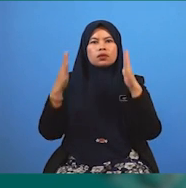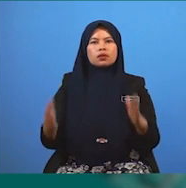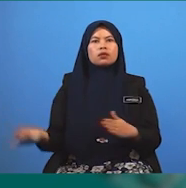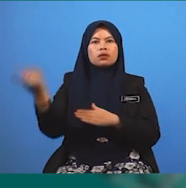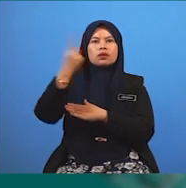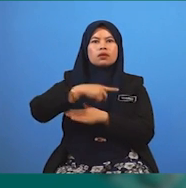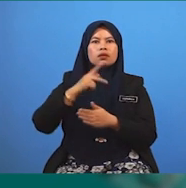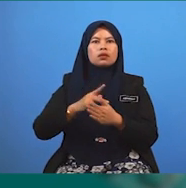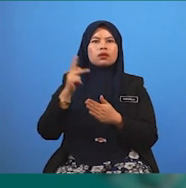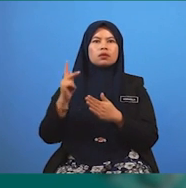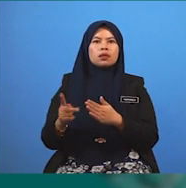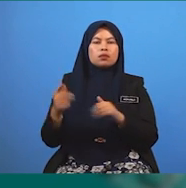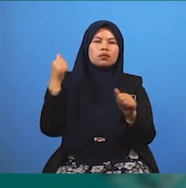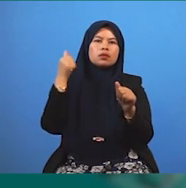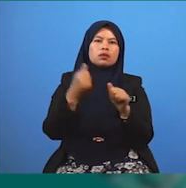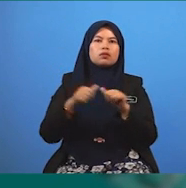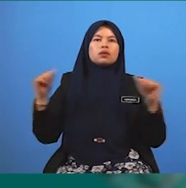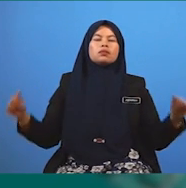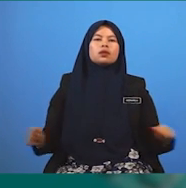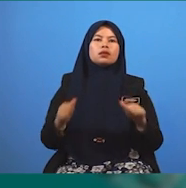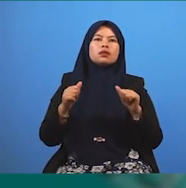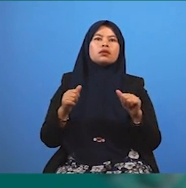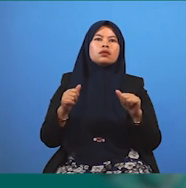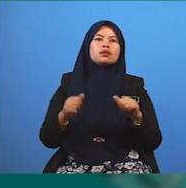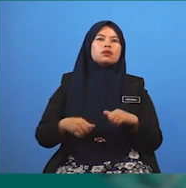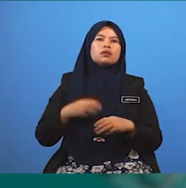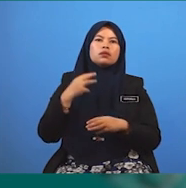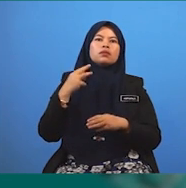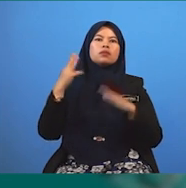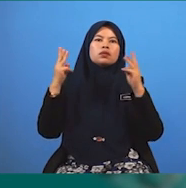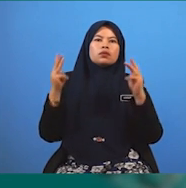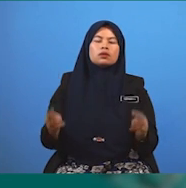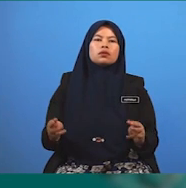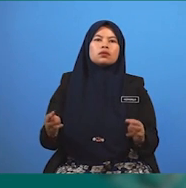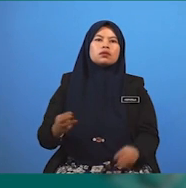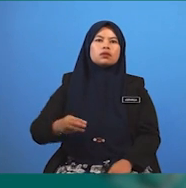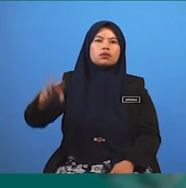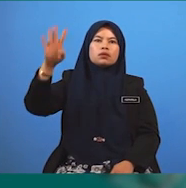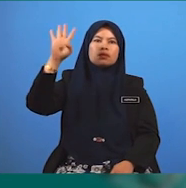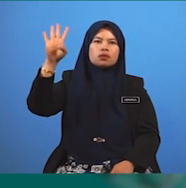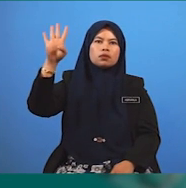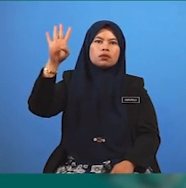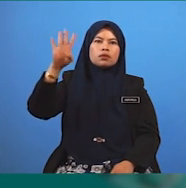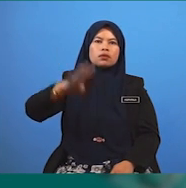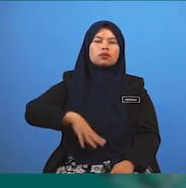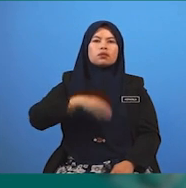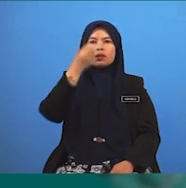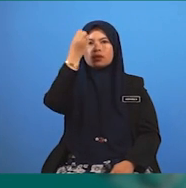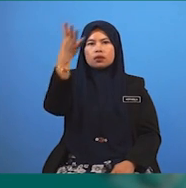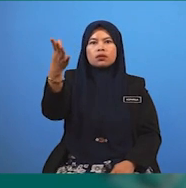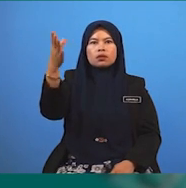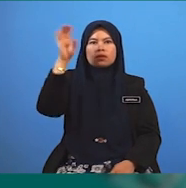amalan manusia. Yang keempat, menerangkan gambaran nikmat dan azab yang